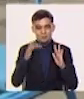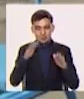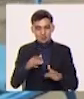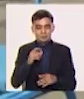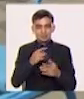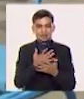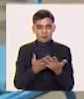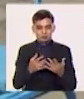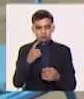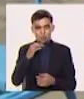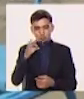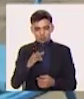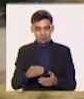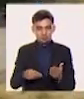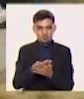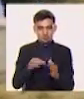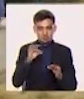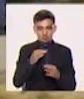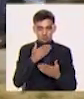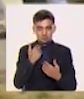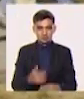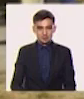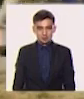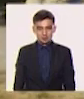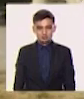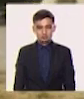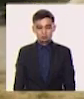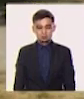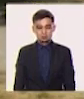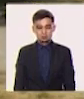требования 100% оплаты. Нина Шапо, Елена Досова, Информбюро, Костанай.